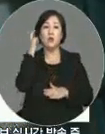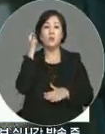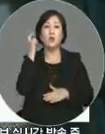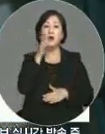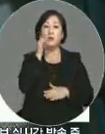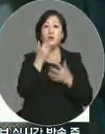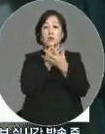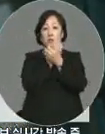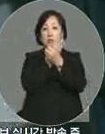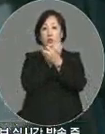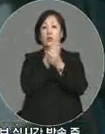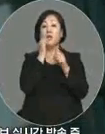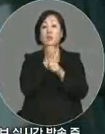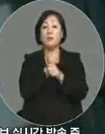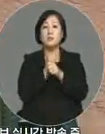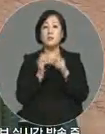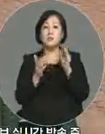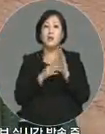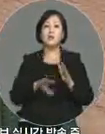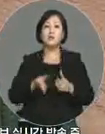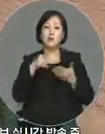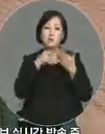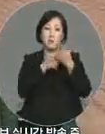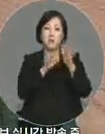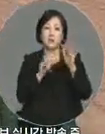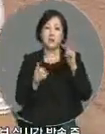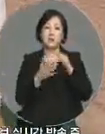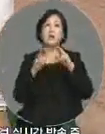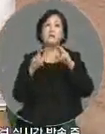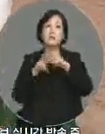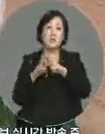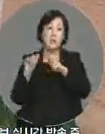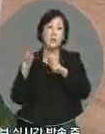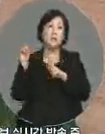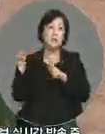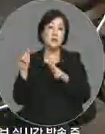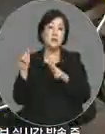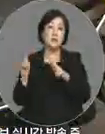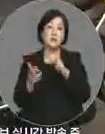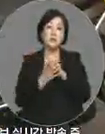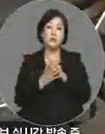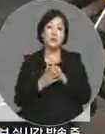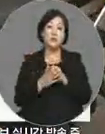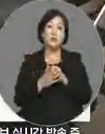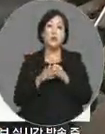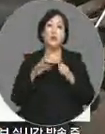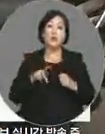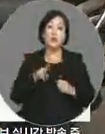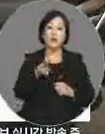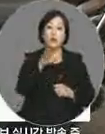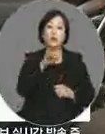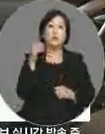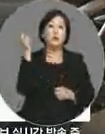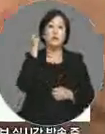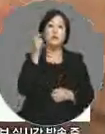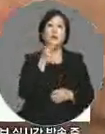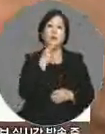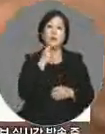설치했는데 최초의 제안자는 바로 이 장애인입니다. 횡단보도에 엄청 소리가 안 나서